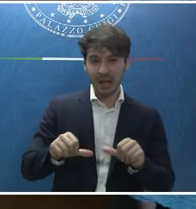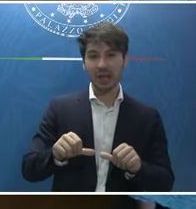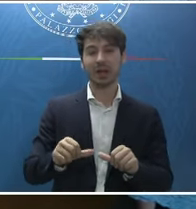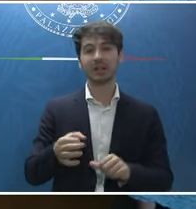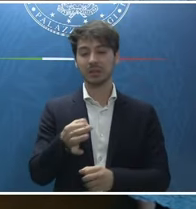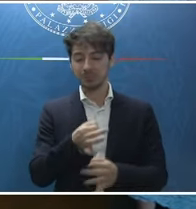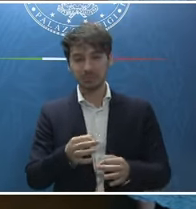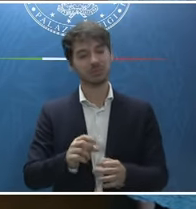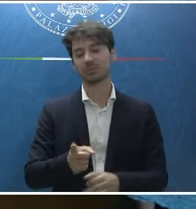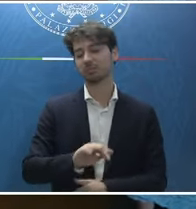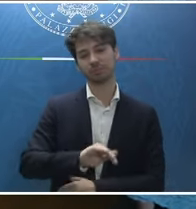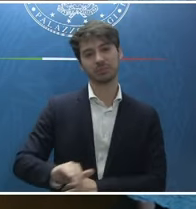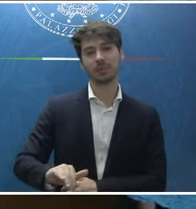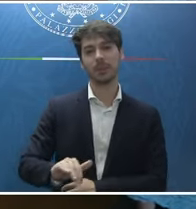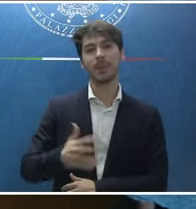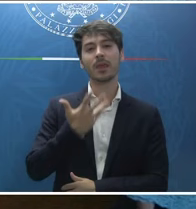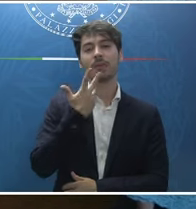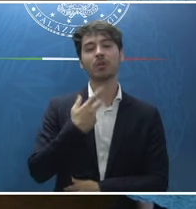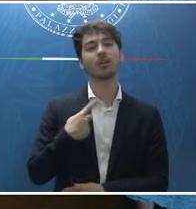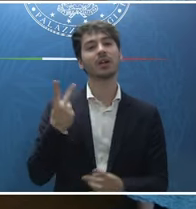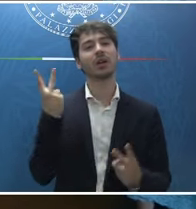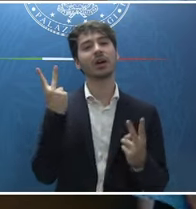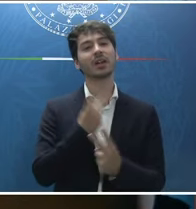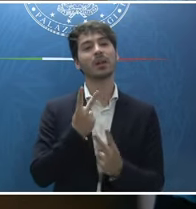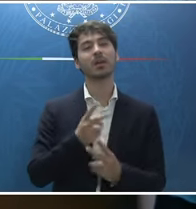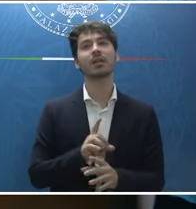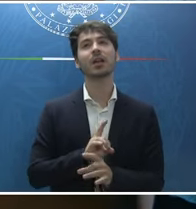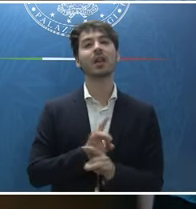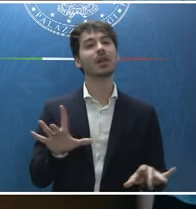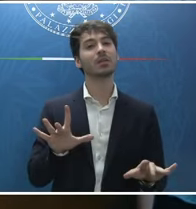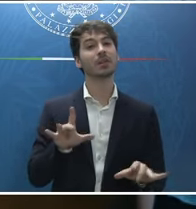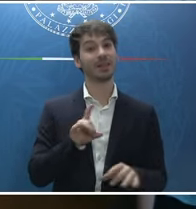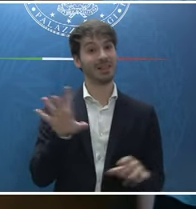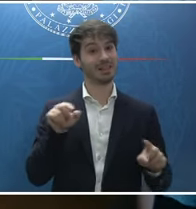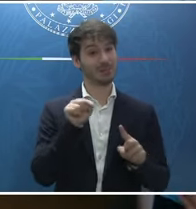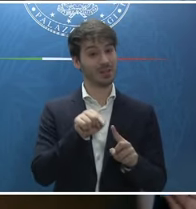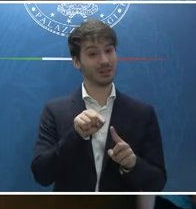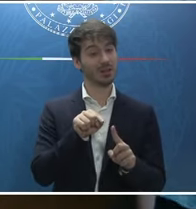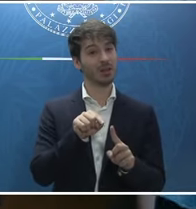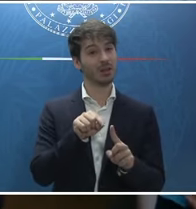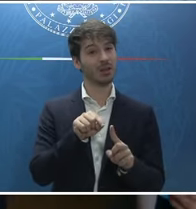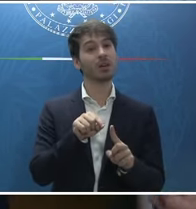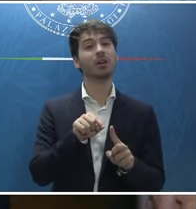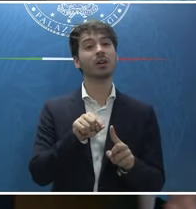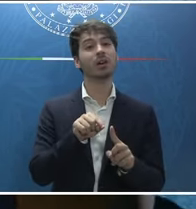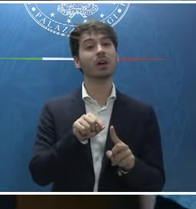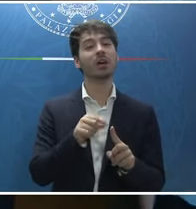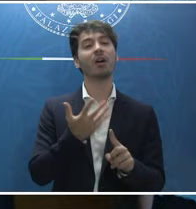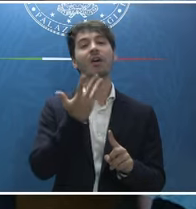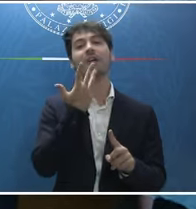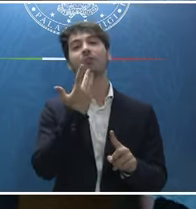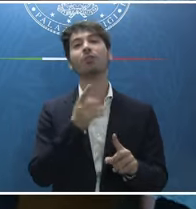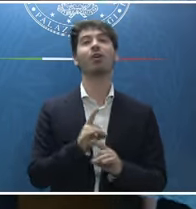via. Tutto questo per essere realmente liberi, perché la libertà non è fare quello che si